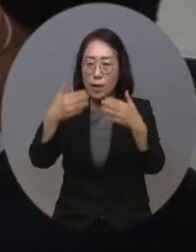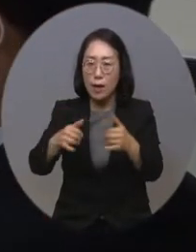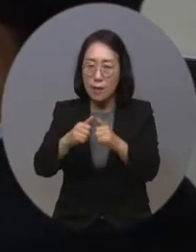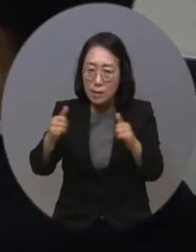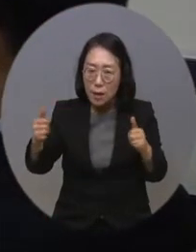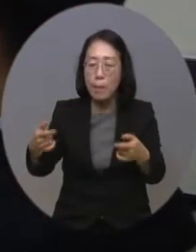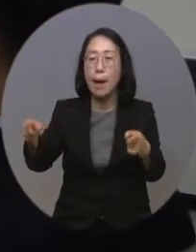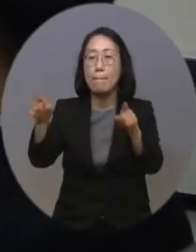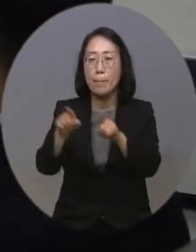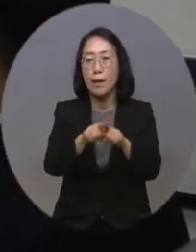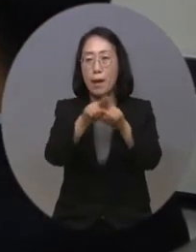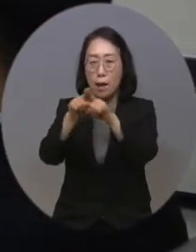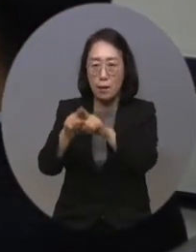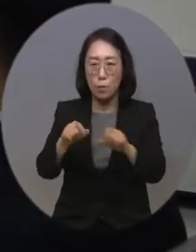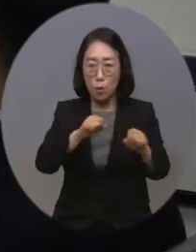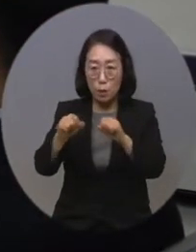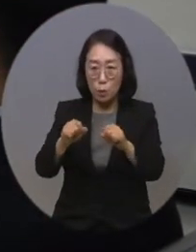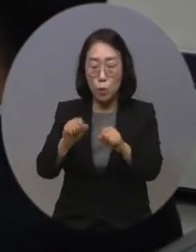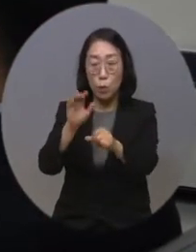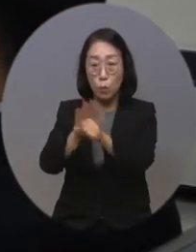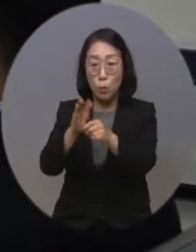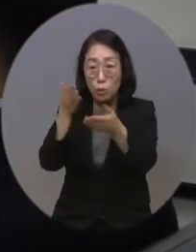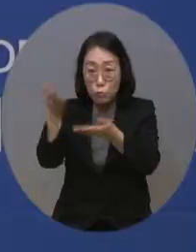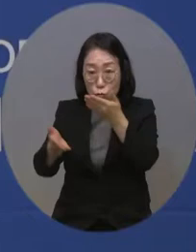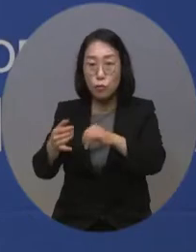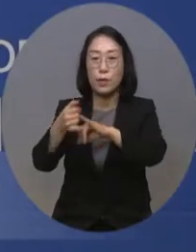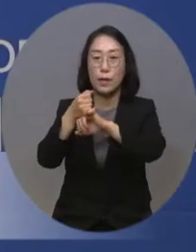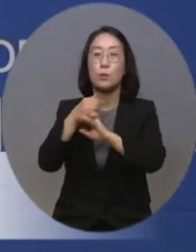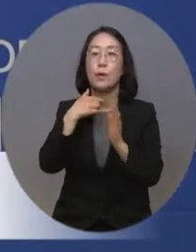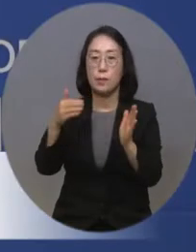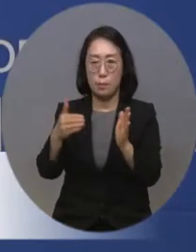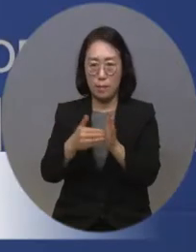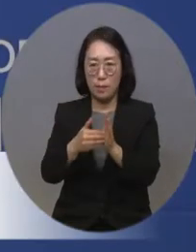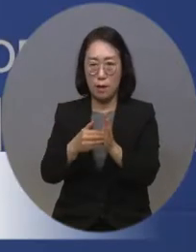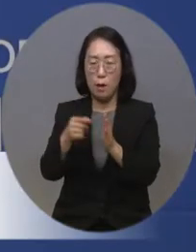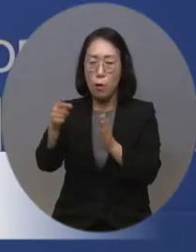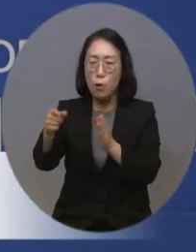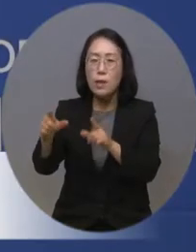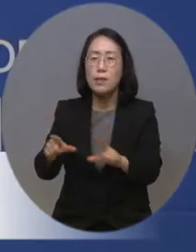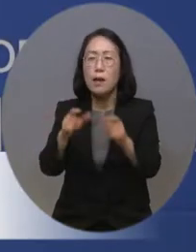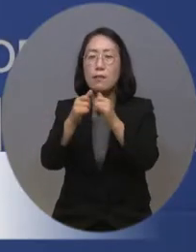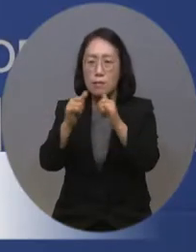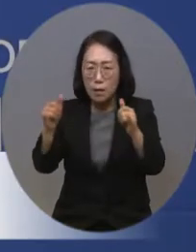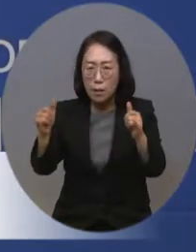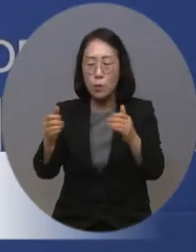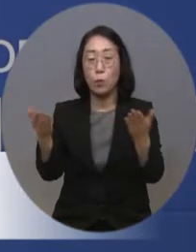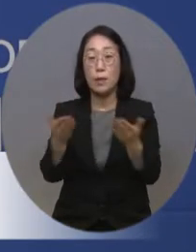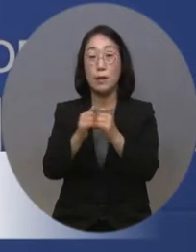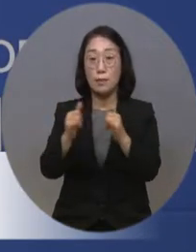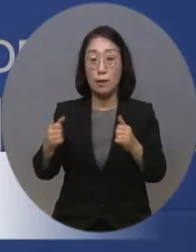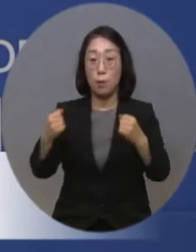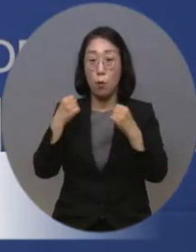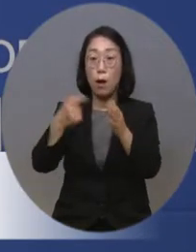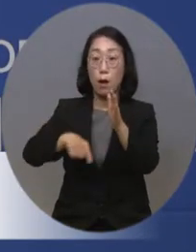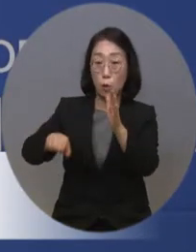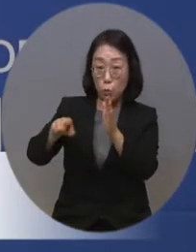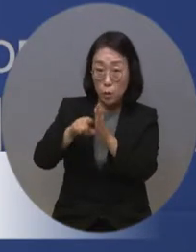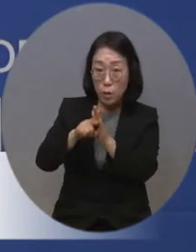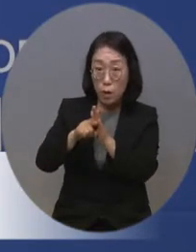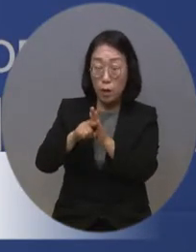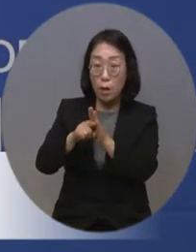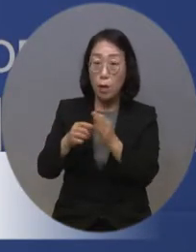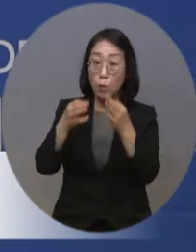다양한 사회공헌 활동의 장 제공을 약속했습니다. 입소자와 임직원분들의 건강을 위해 힘쓰고 계시다는